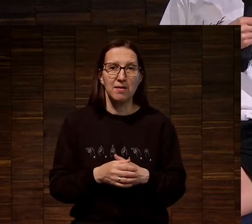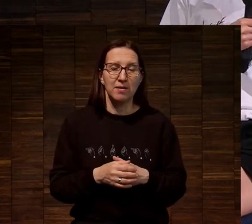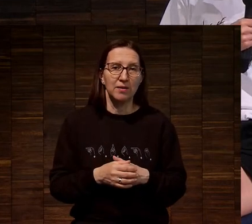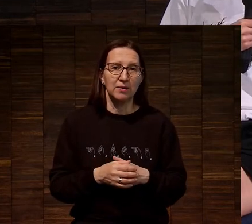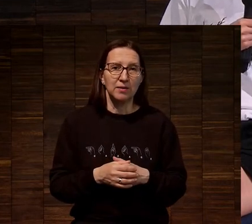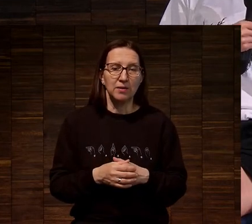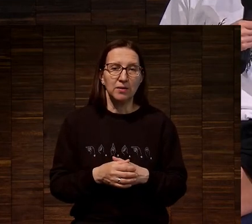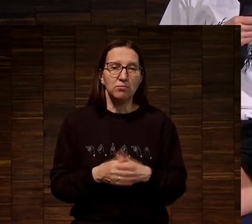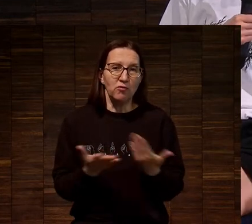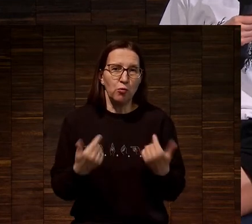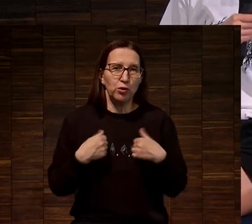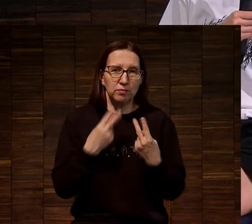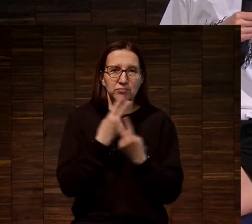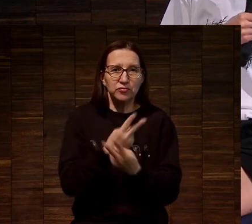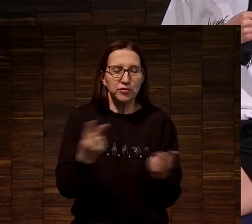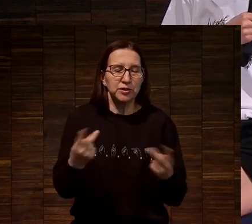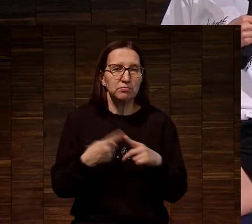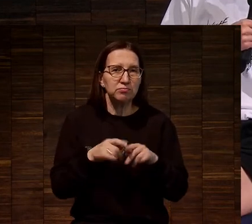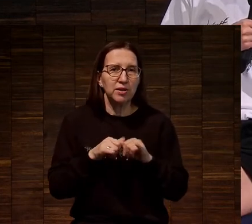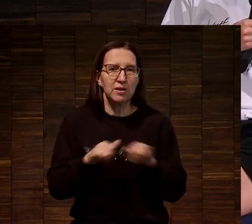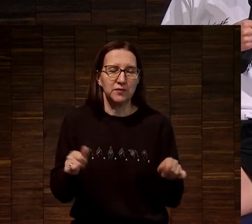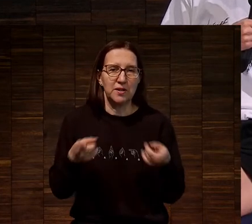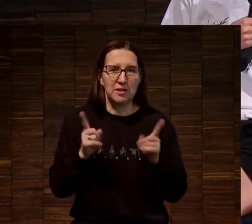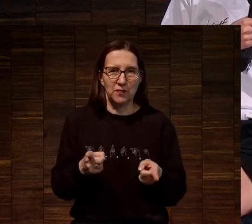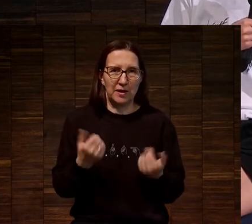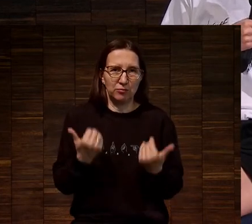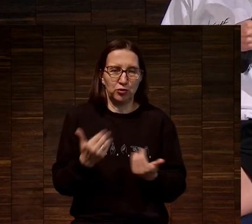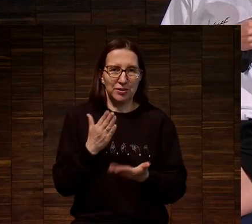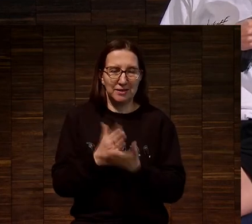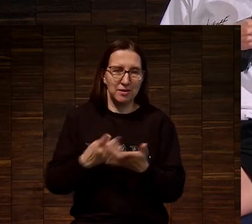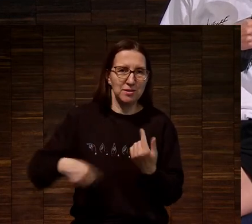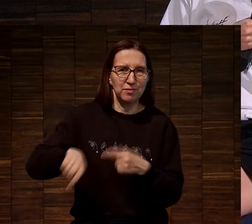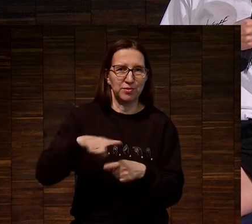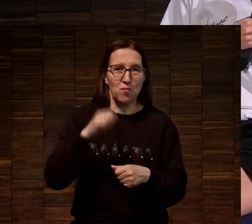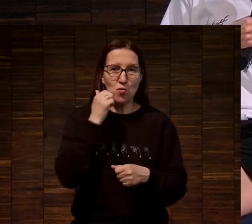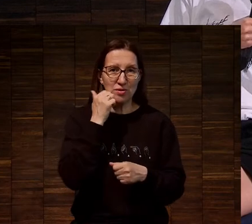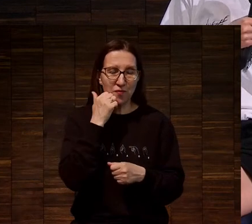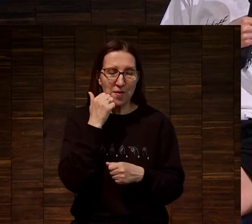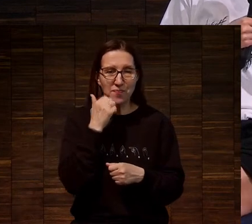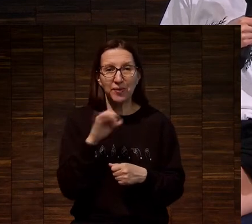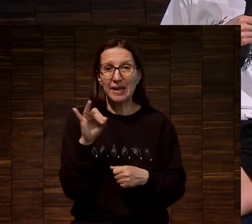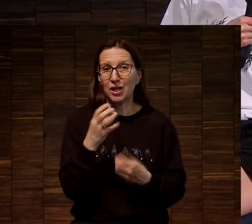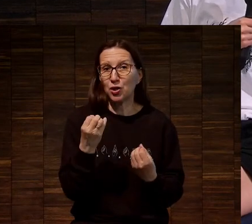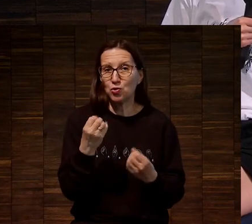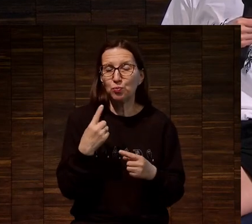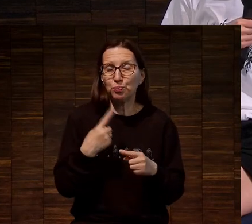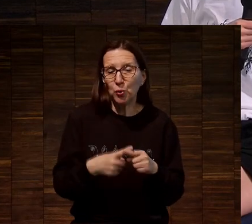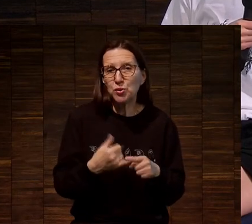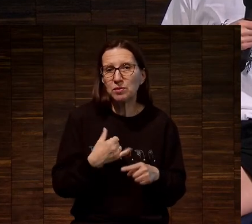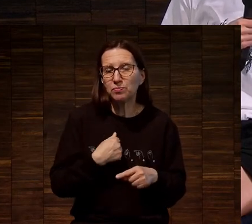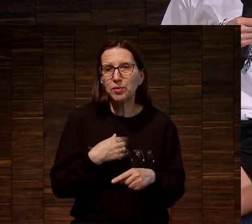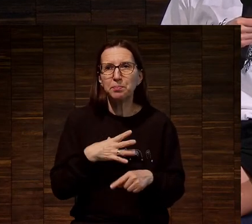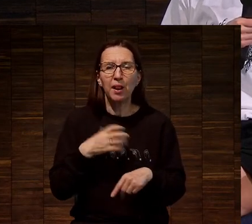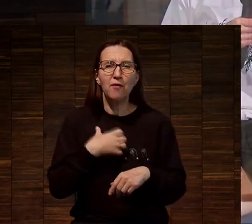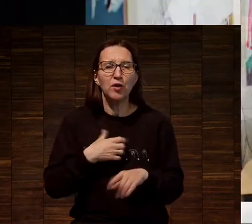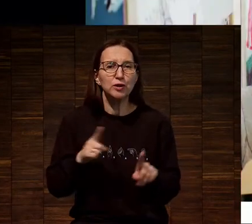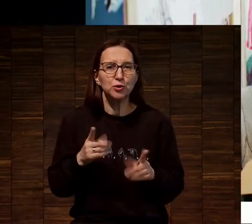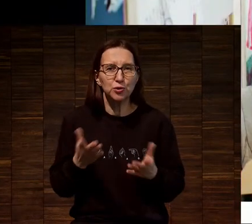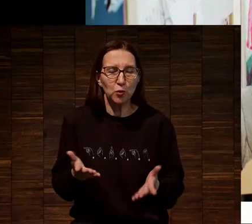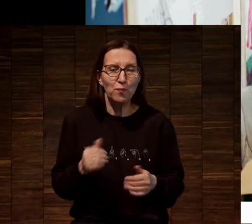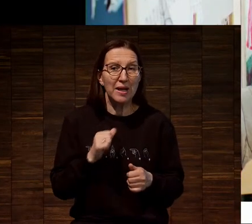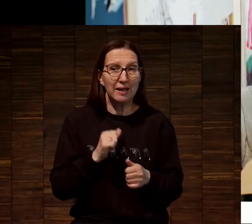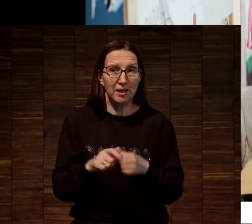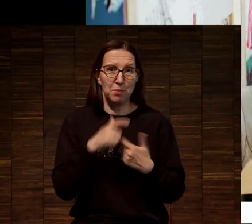то, что мы наблюдаем, ну, развитие которого мы сейчас наблюдаем в Москве. Вот. Помимо прочего, для нас было важно, что